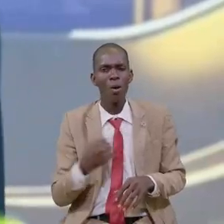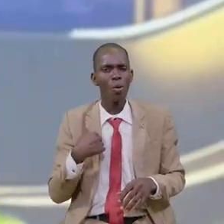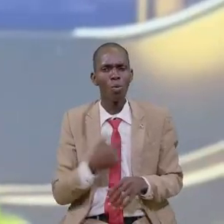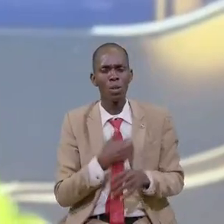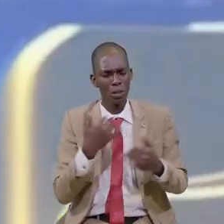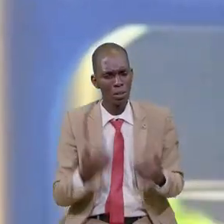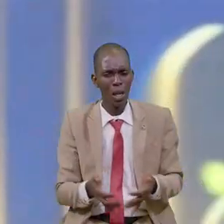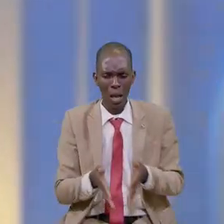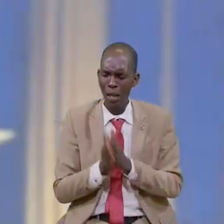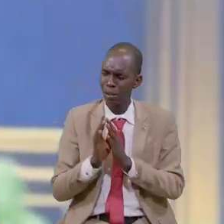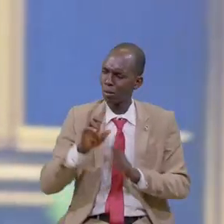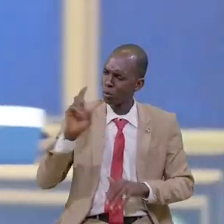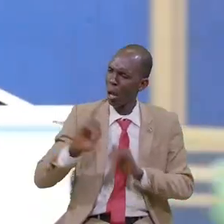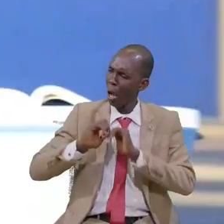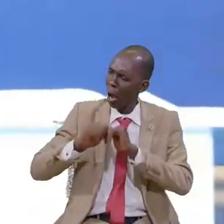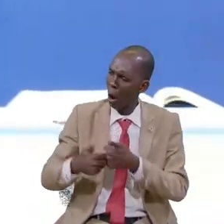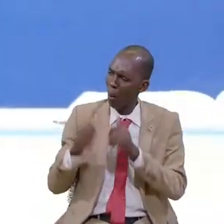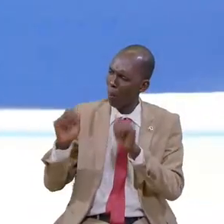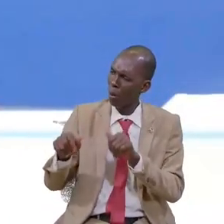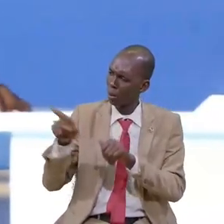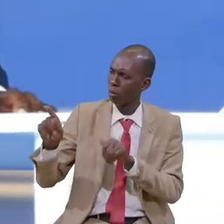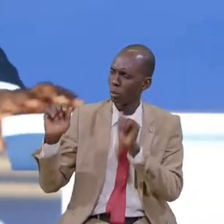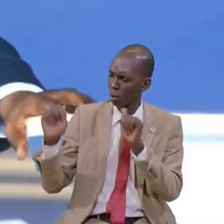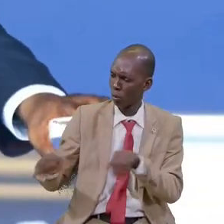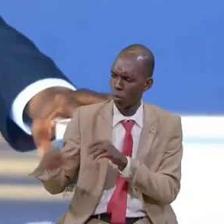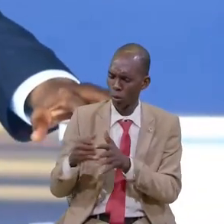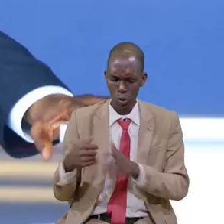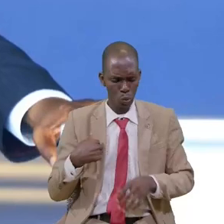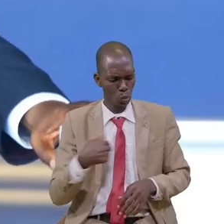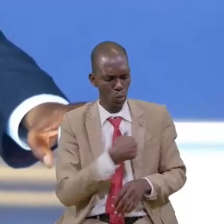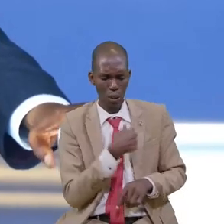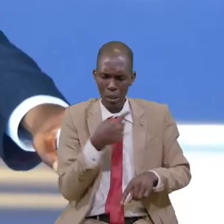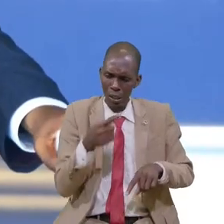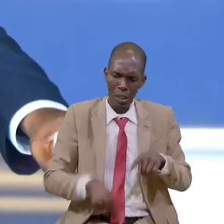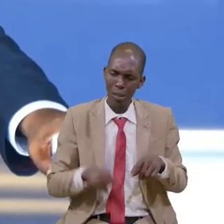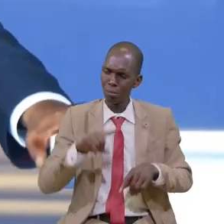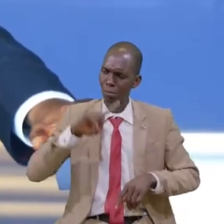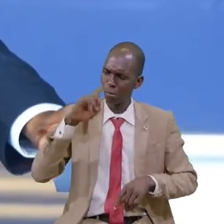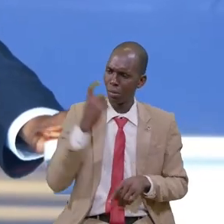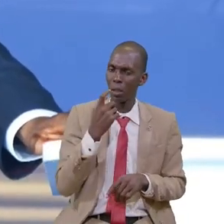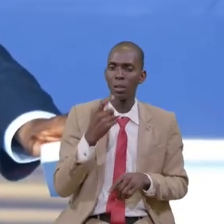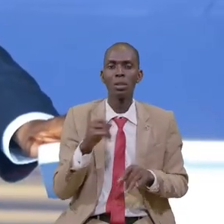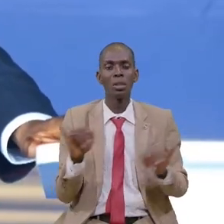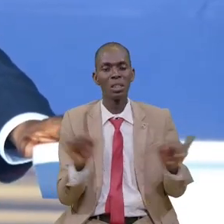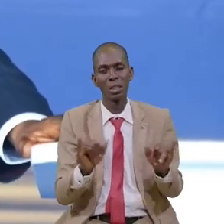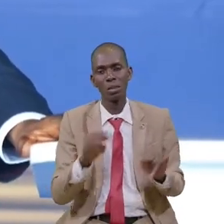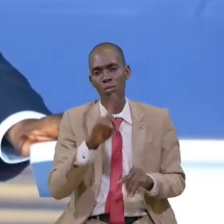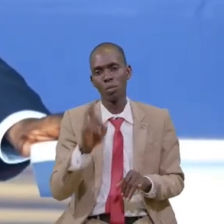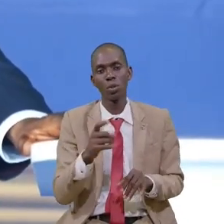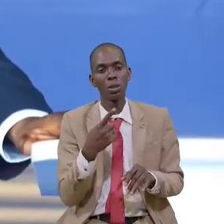qu'ils arrivent à le faire là-bas et nous n'arrivons pas? Les disciples ont posé la question au Seigneur. Et il a dit,